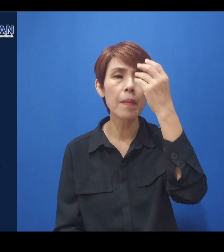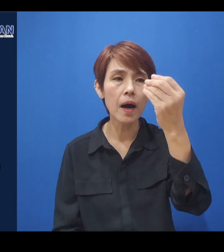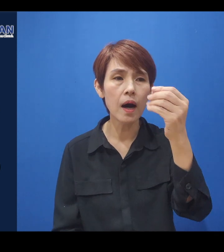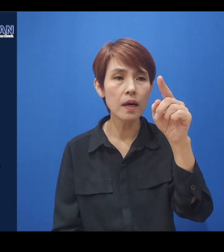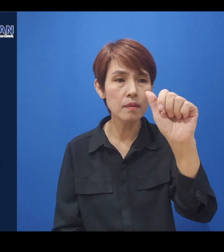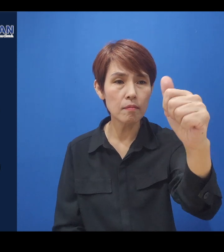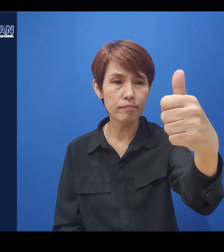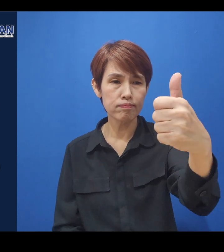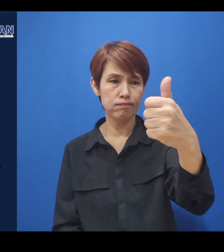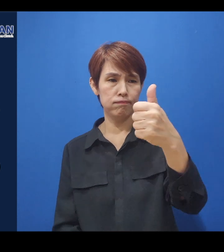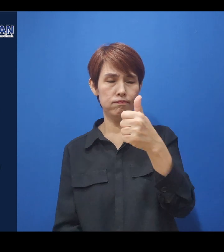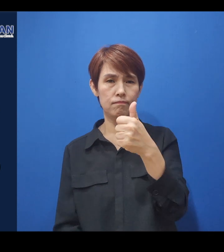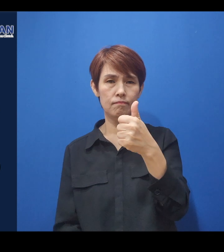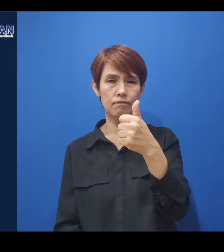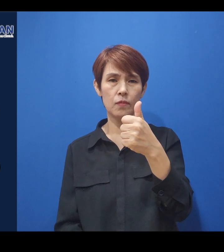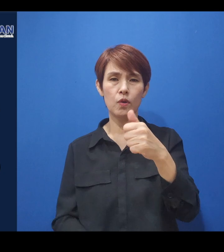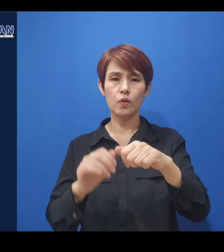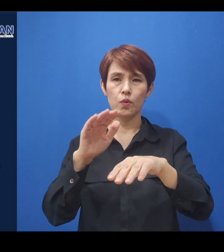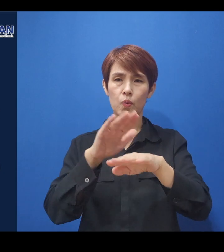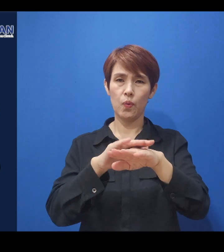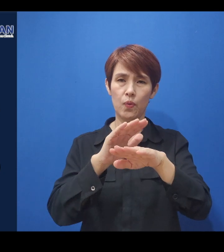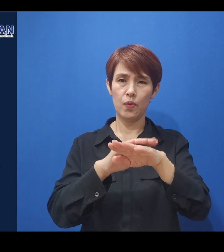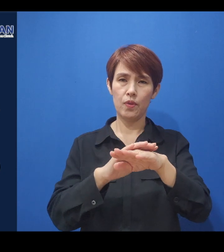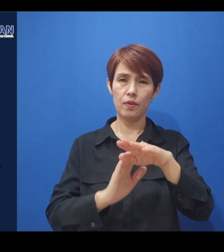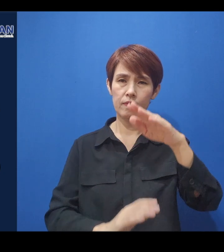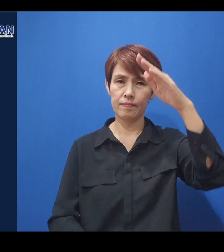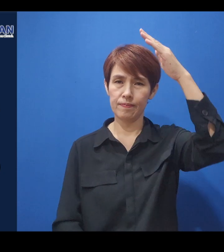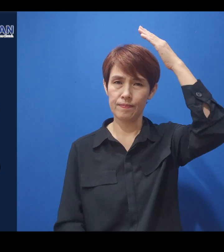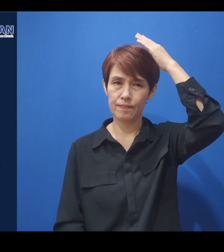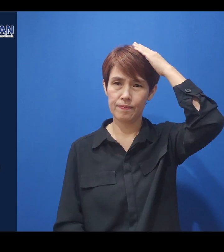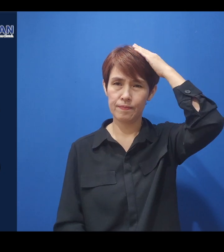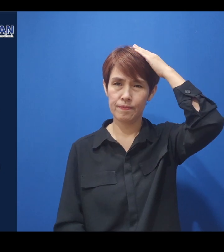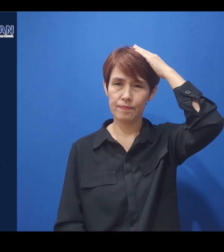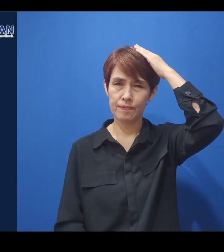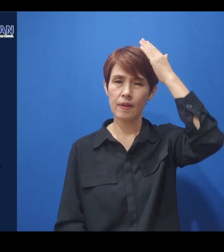내게 오셔서 오른손을 딱 대주세요. 나를 만져주세요.